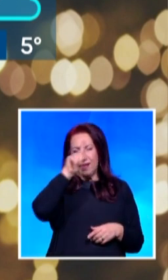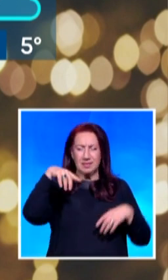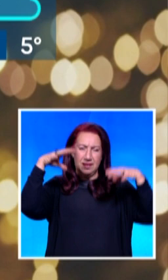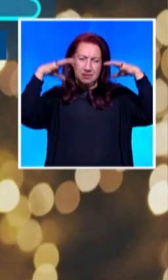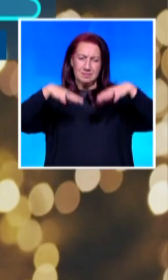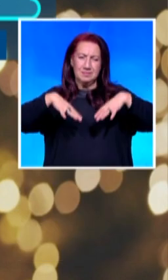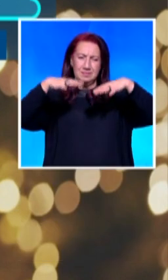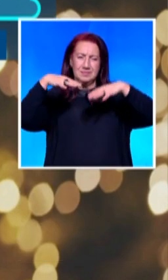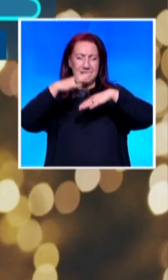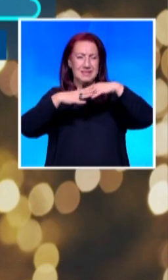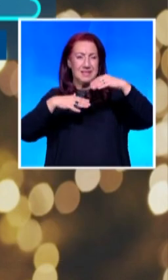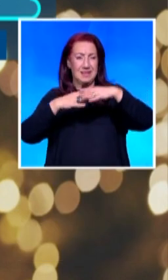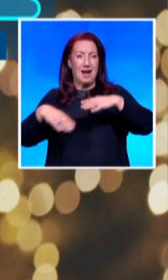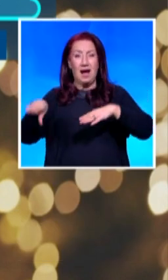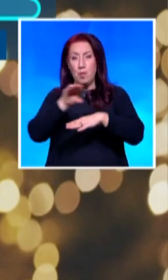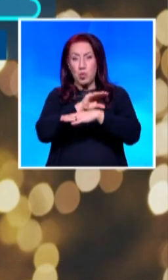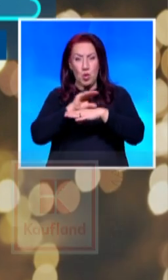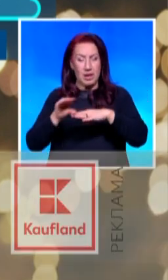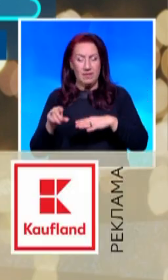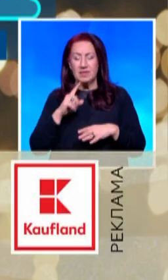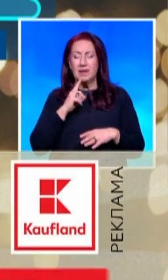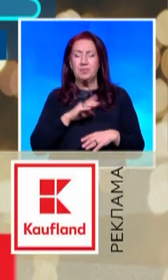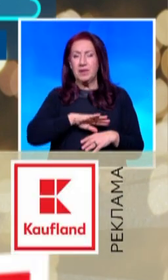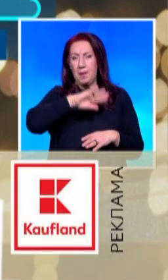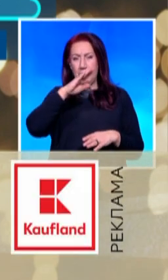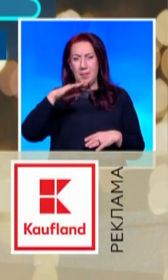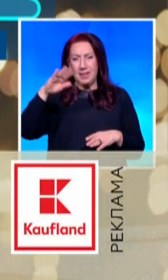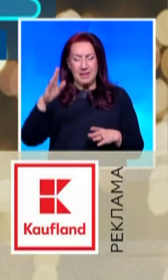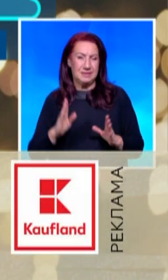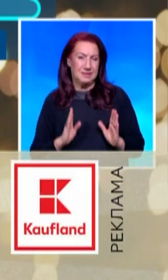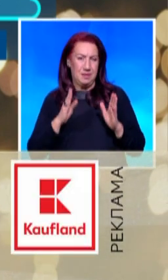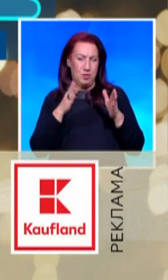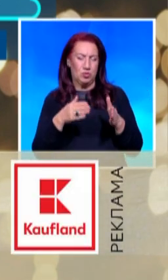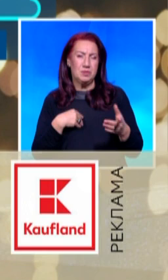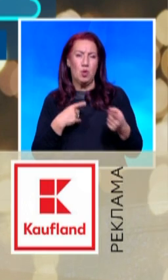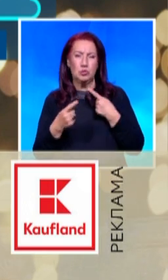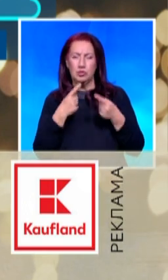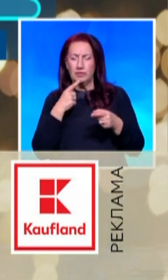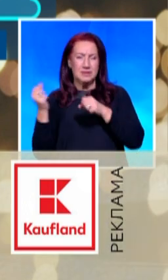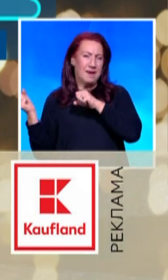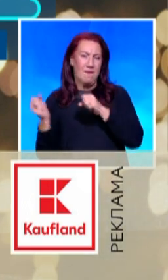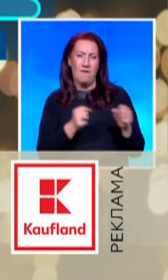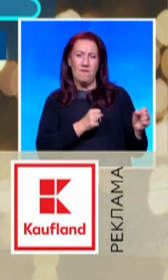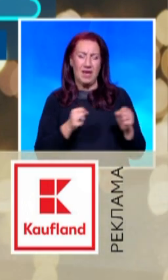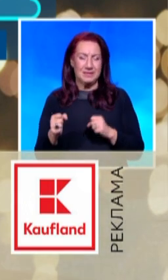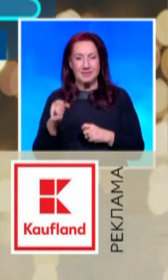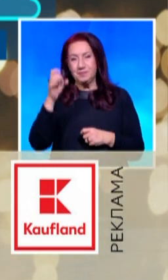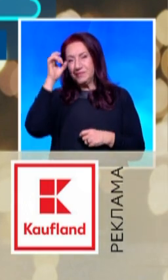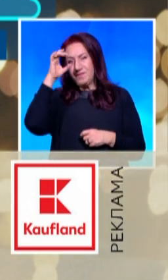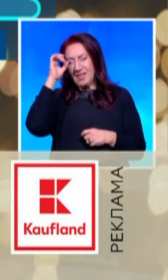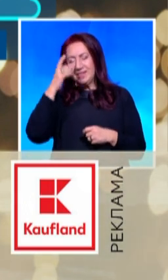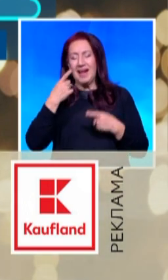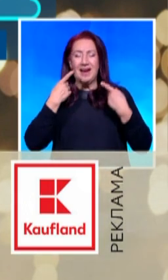покривка. По планинските проходи и в източна България ще има условия за виелици и навявания. В неделя, още